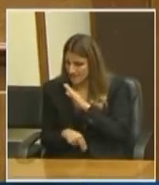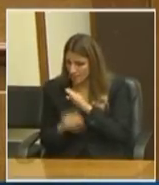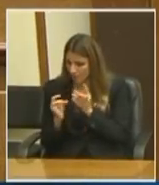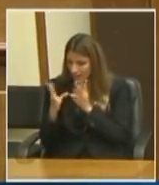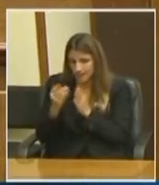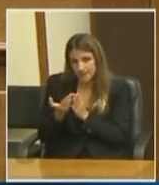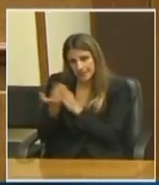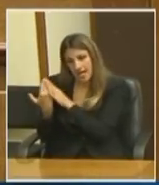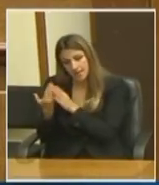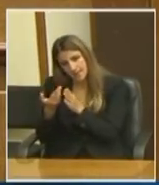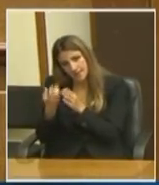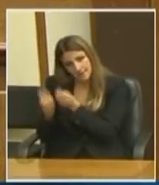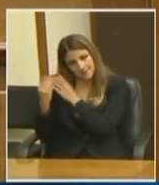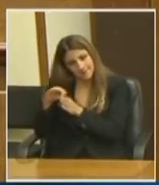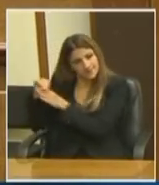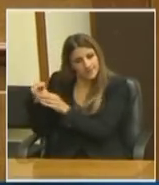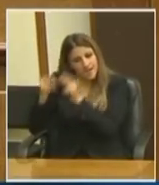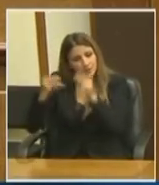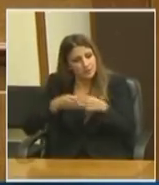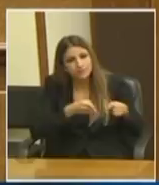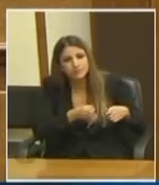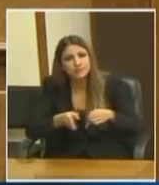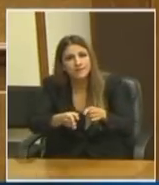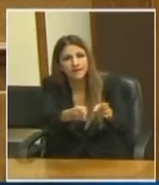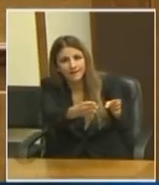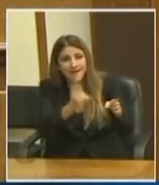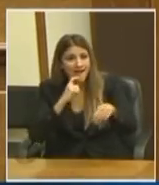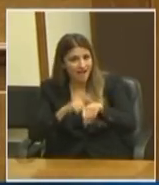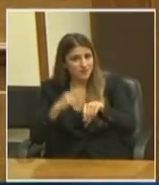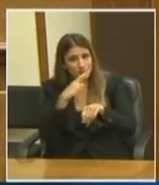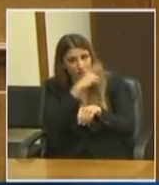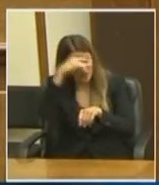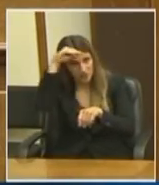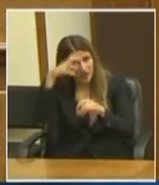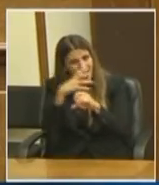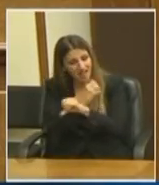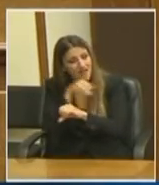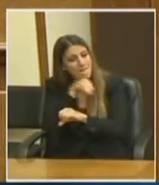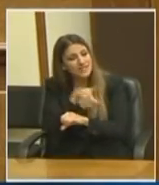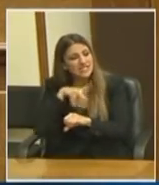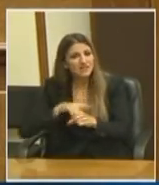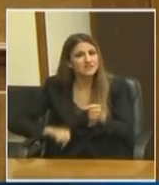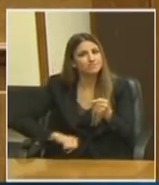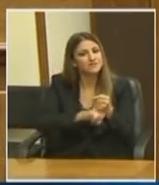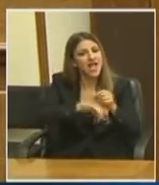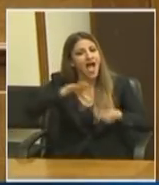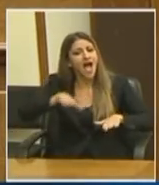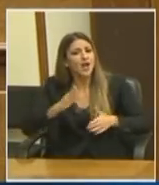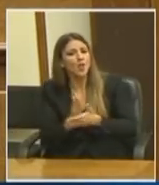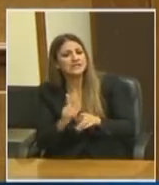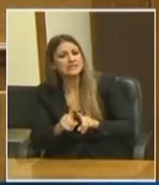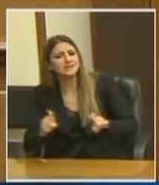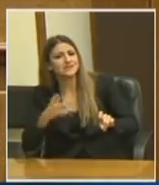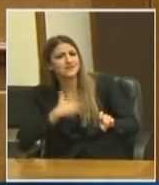θολές κατευθύνσεις, ο κύριος Τσίπρας καταφέρνει να διαθέτει πλέον κυβερνητικούς εταίρους αλακάρτ σε